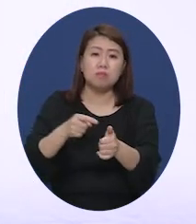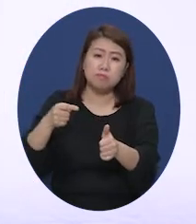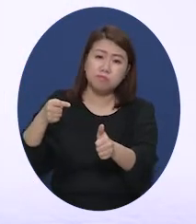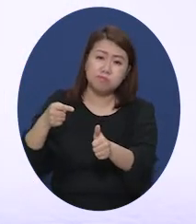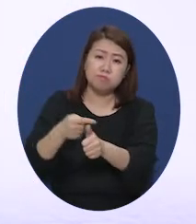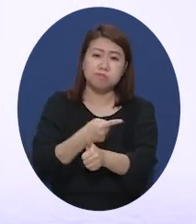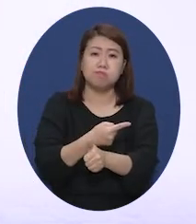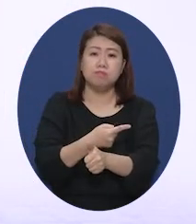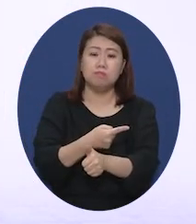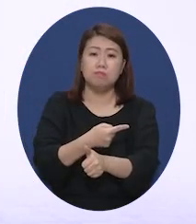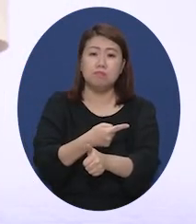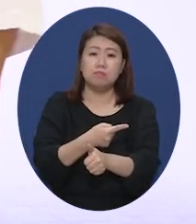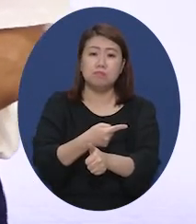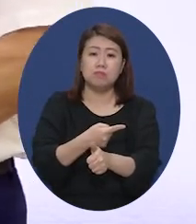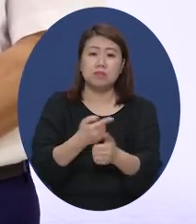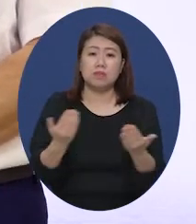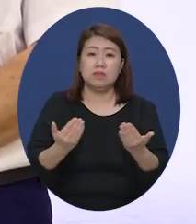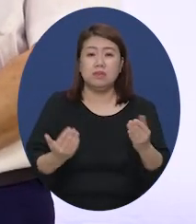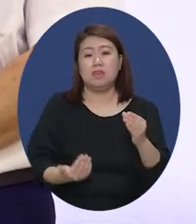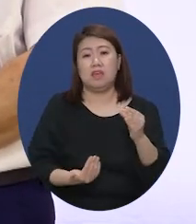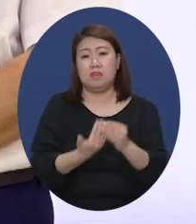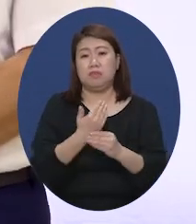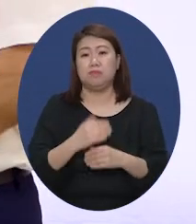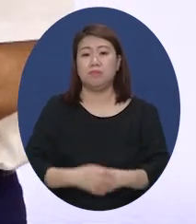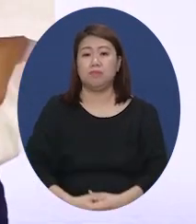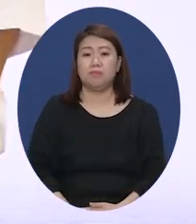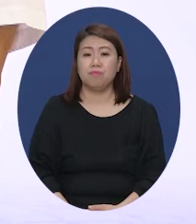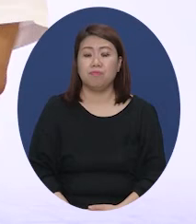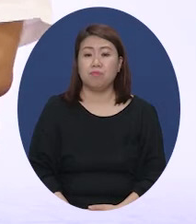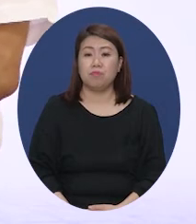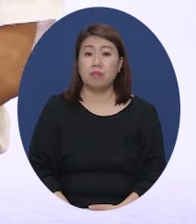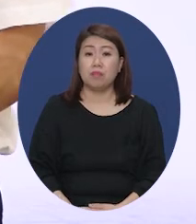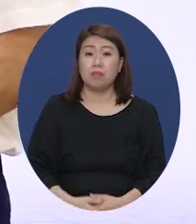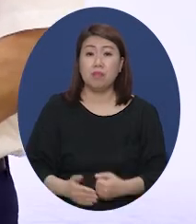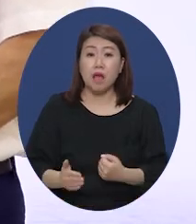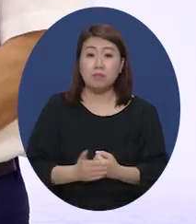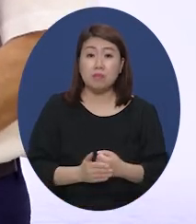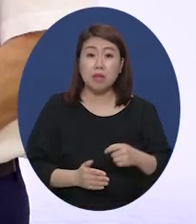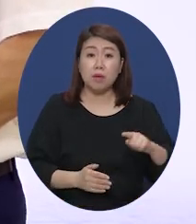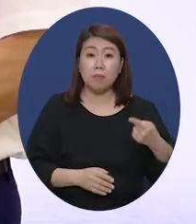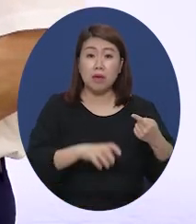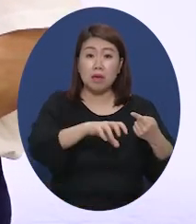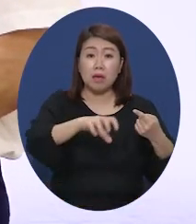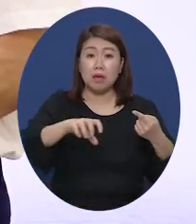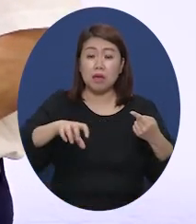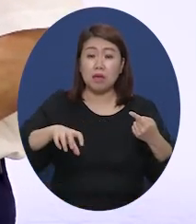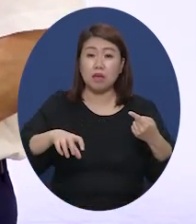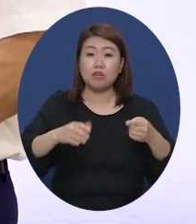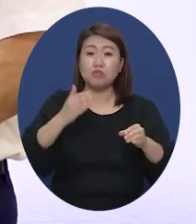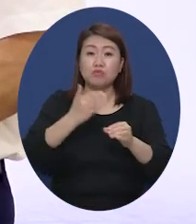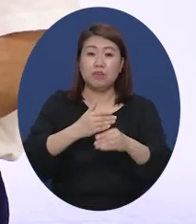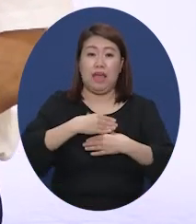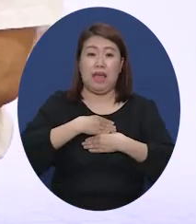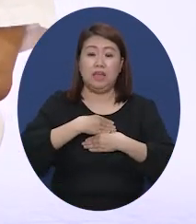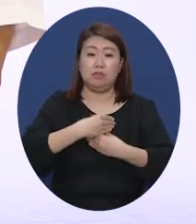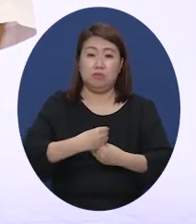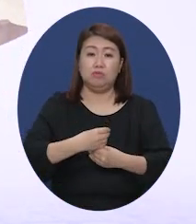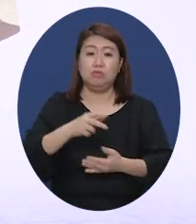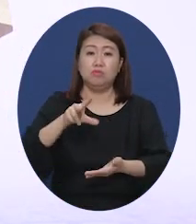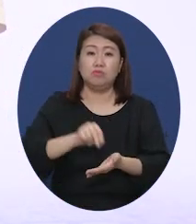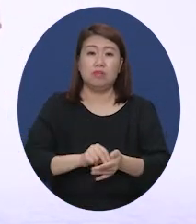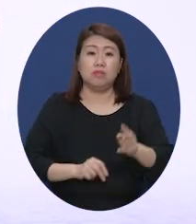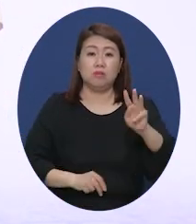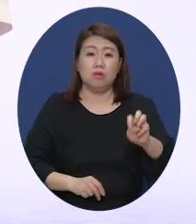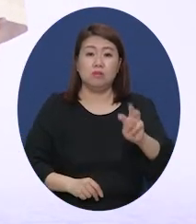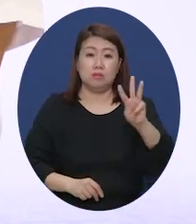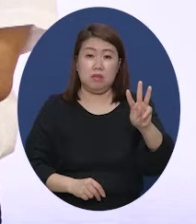발생하고 살인이 빈발해지는 겁니다. 그죠? 그러다 보니까 100대 도시 중에 치안 부재가 가장 심각한 100대